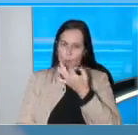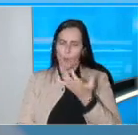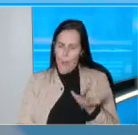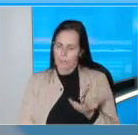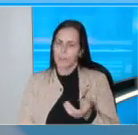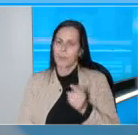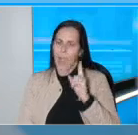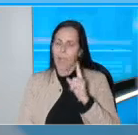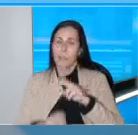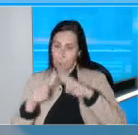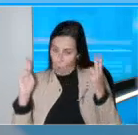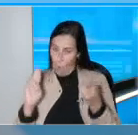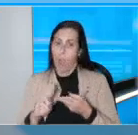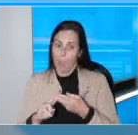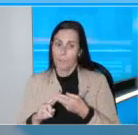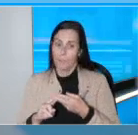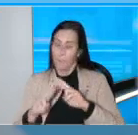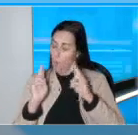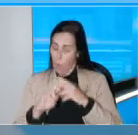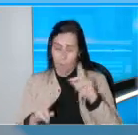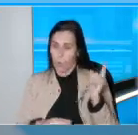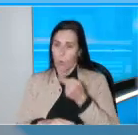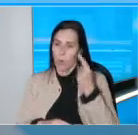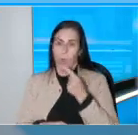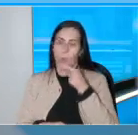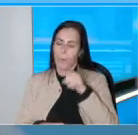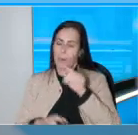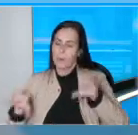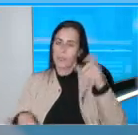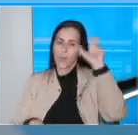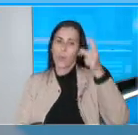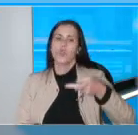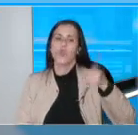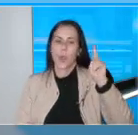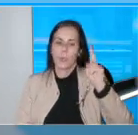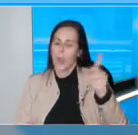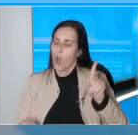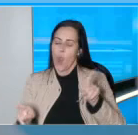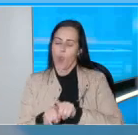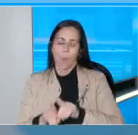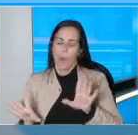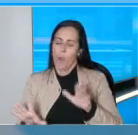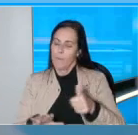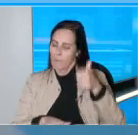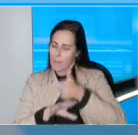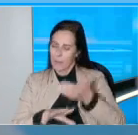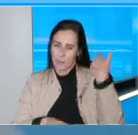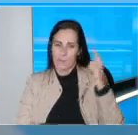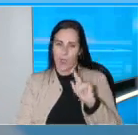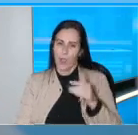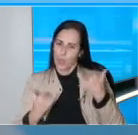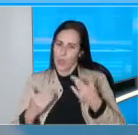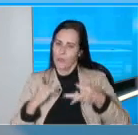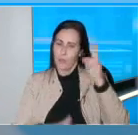מובהקים, אז בעולם כולו מדברים על ארדואן יותר ממה שדיברו על טורקיה והמנהיגים שלה